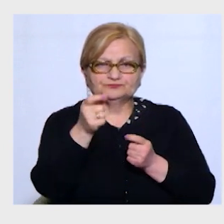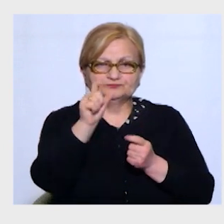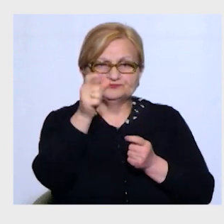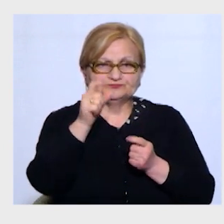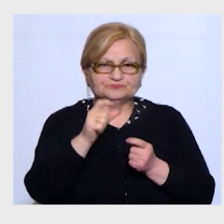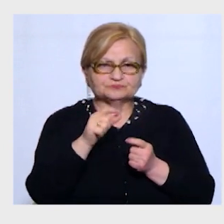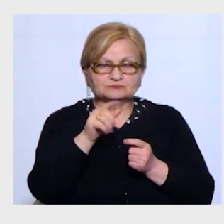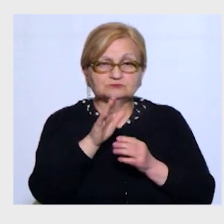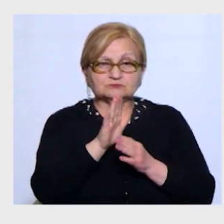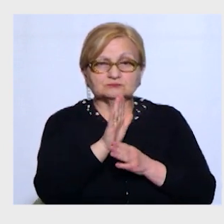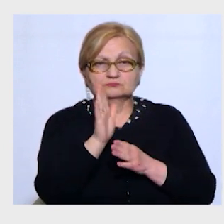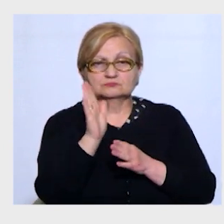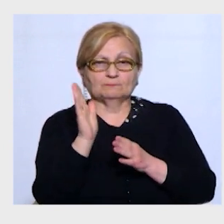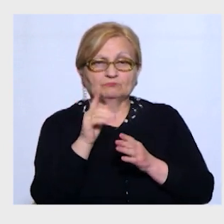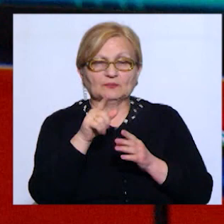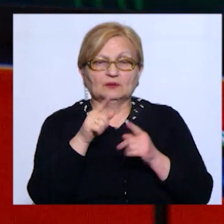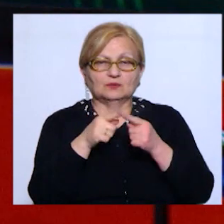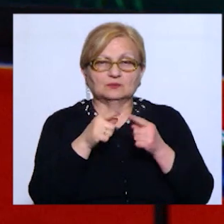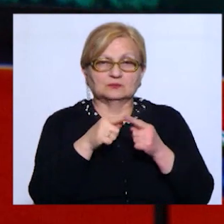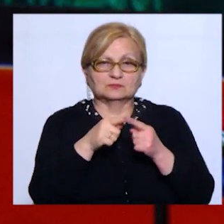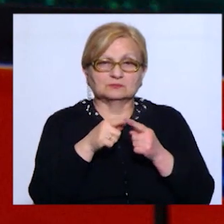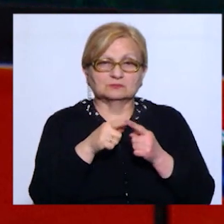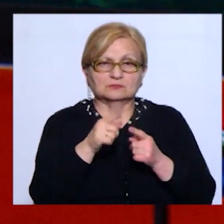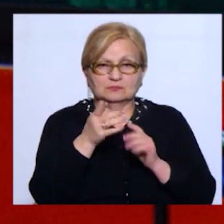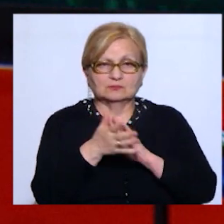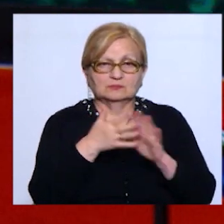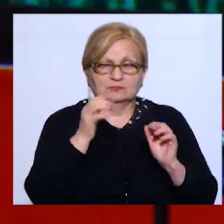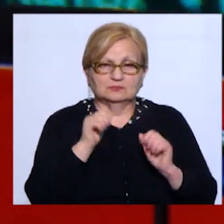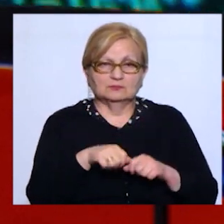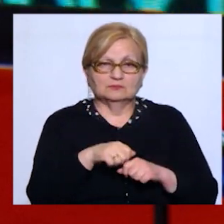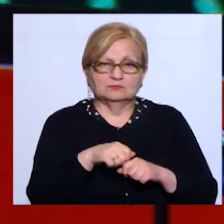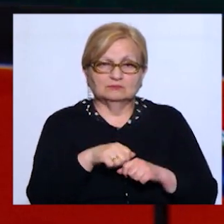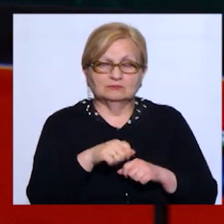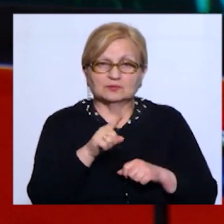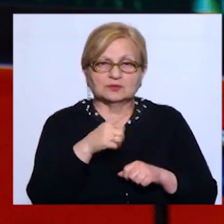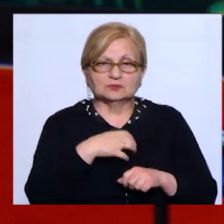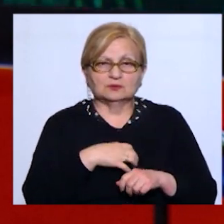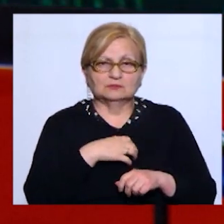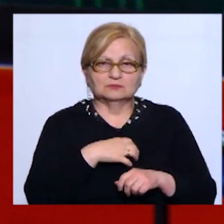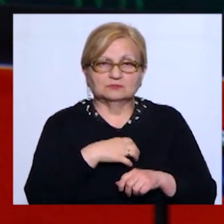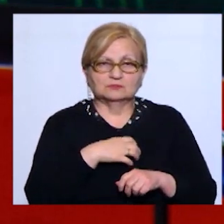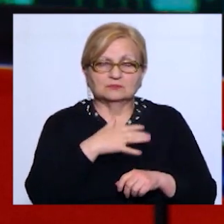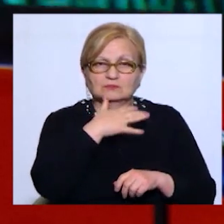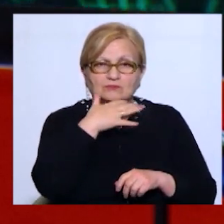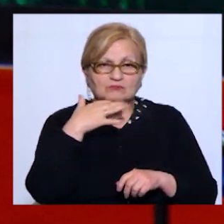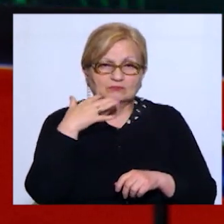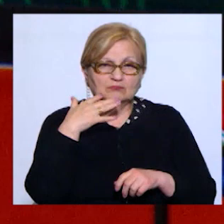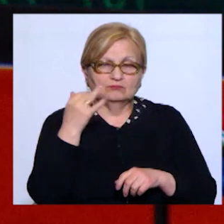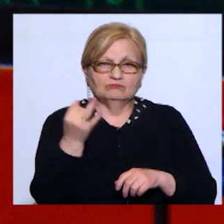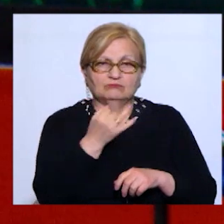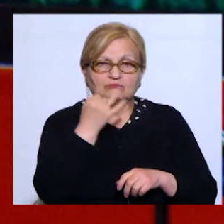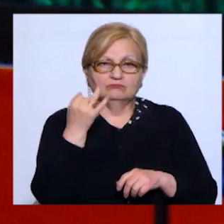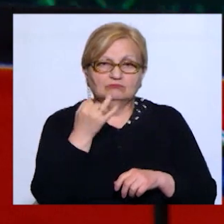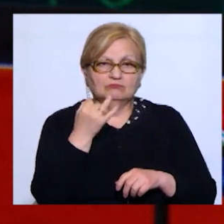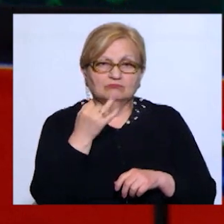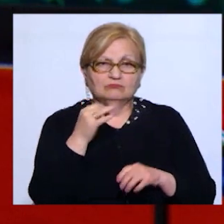შეიძლება ასევე დახრის კუთხის გაგება, ხო, დახრილობის გაგება. და რატომ არის მნიშვნელოვანი? ძალიან ბევრი საინტერესო